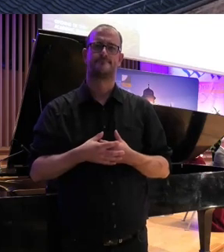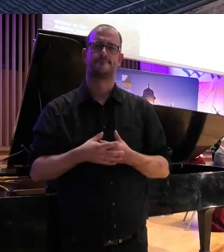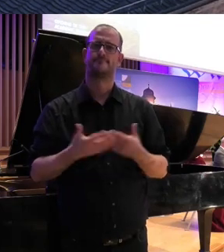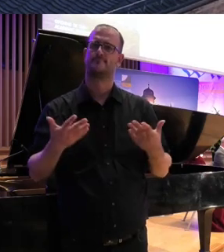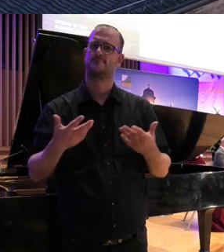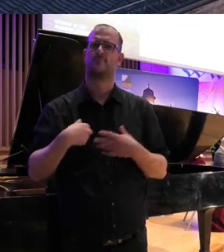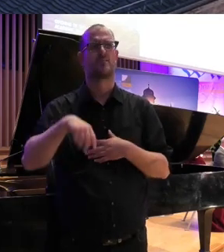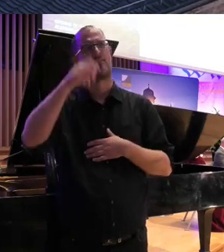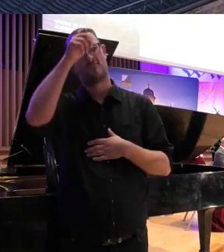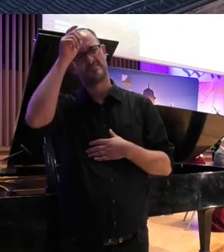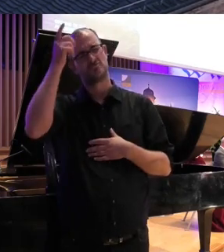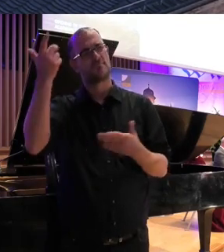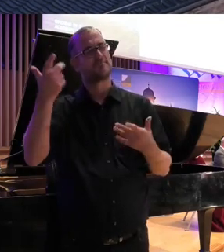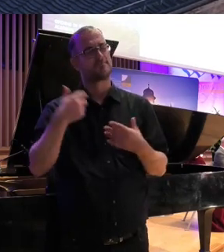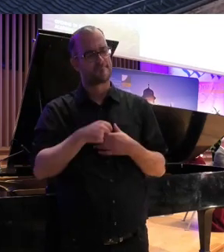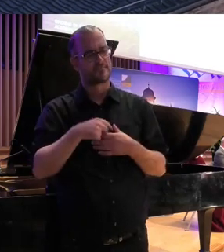und wissenschaftlich, meine